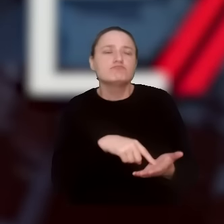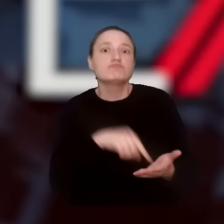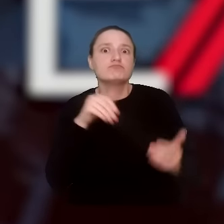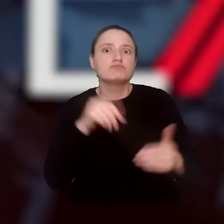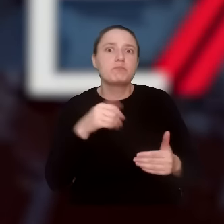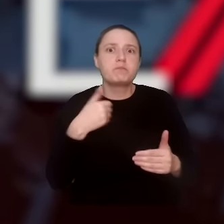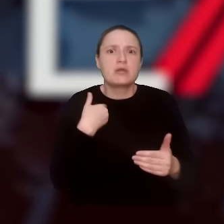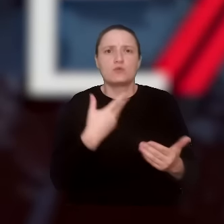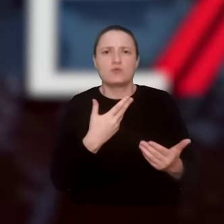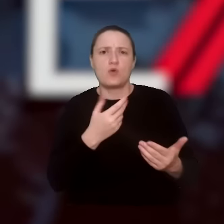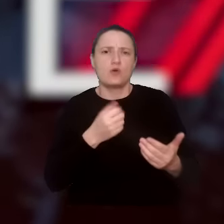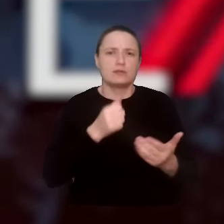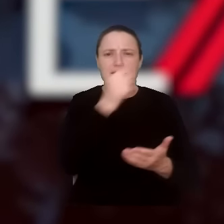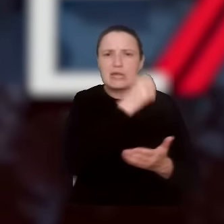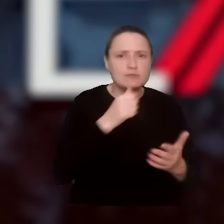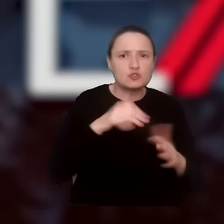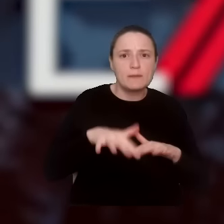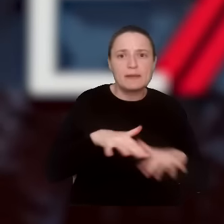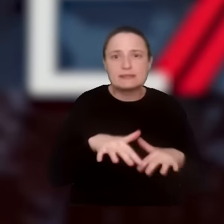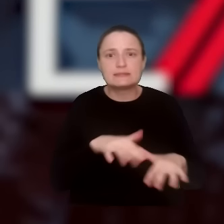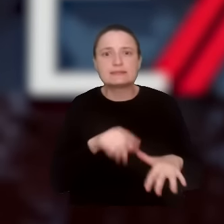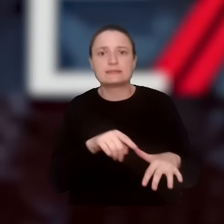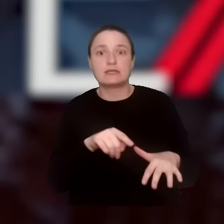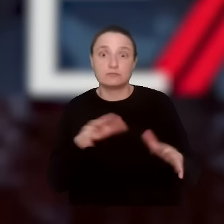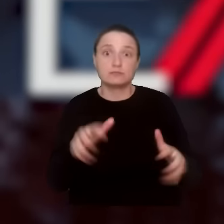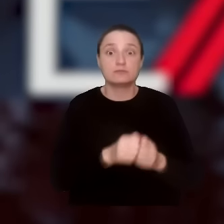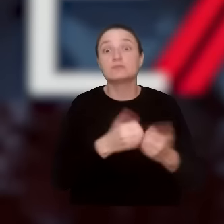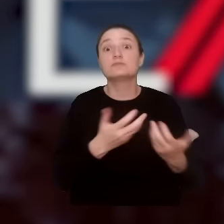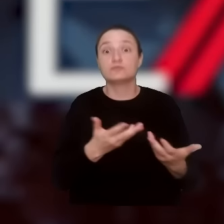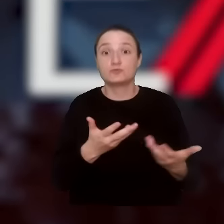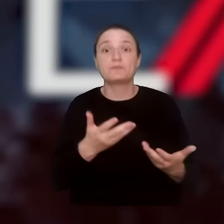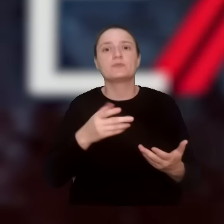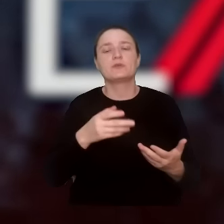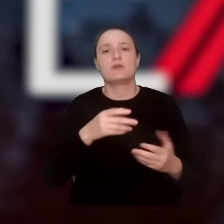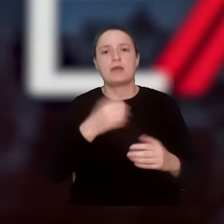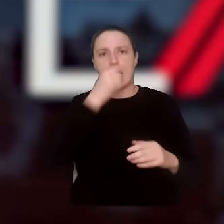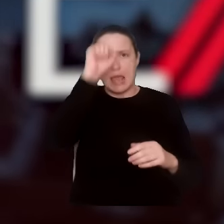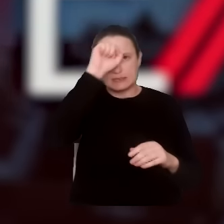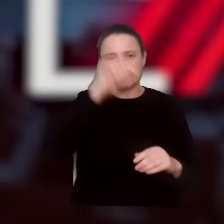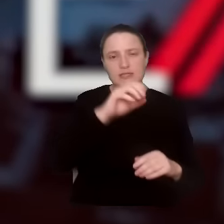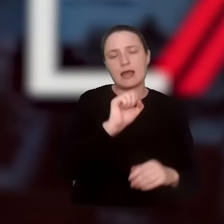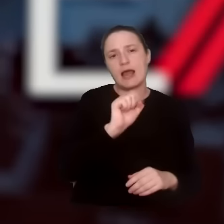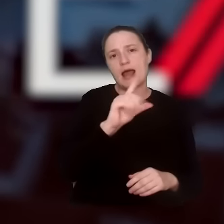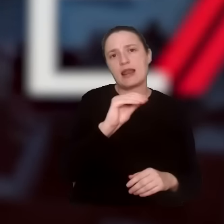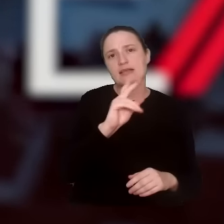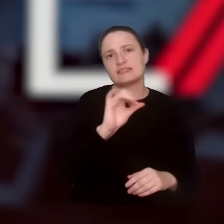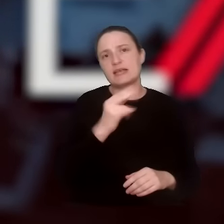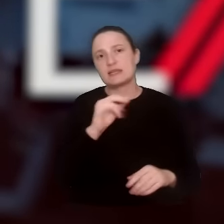żyje długo po śmierci samego bohatera. Tak jest choćby z Aleksandrią w Egipcie. Marcin Bąk znalazł inny, podobny